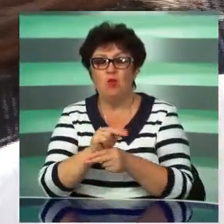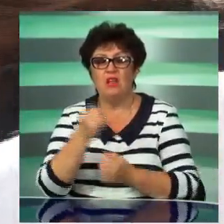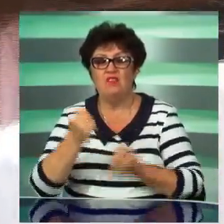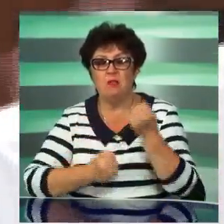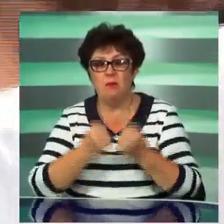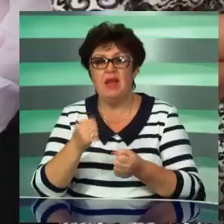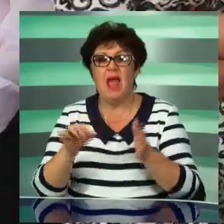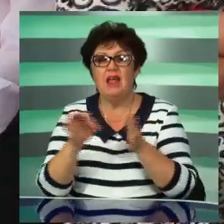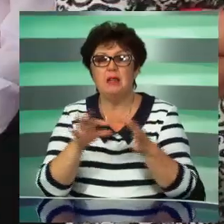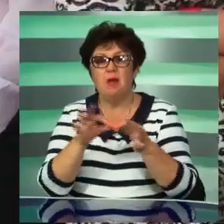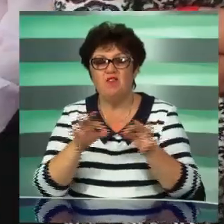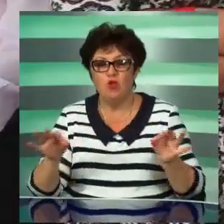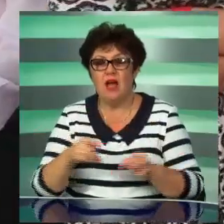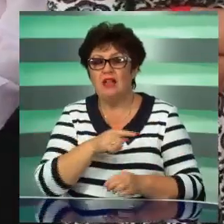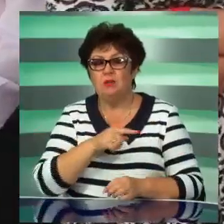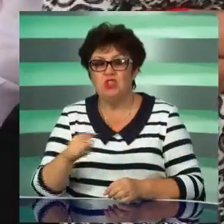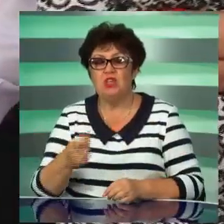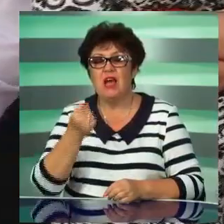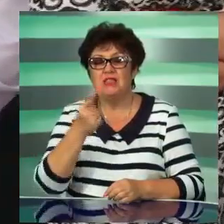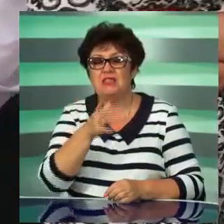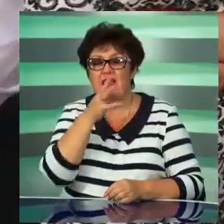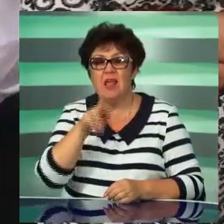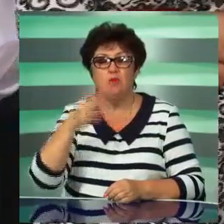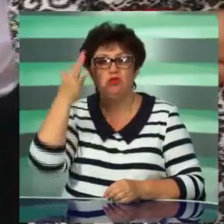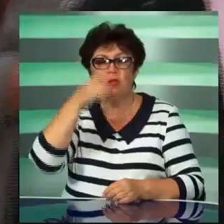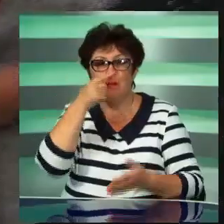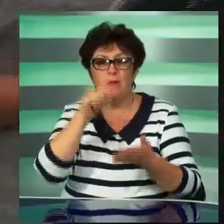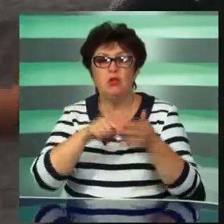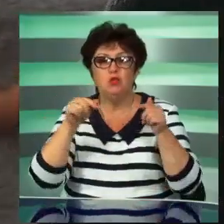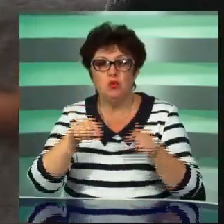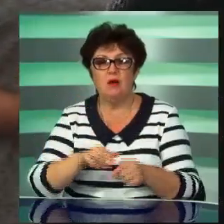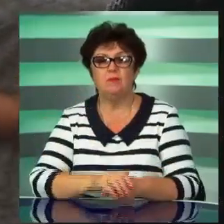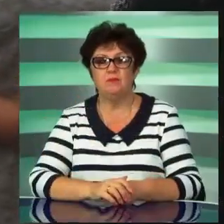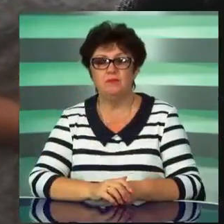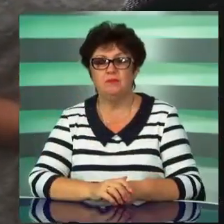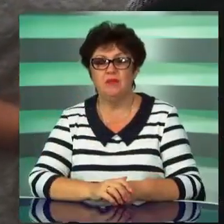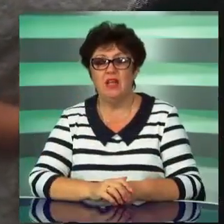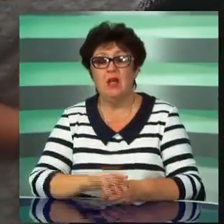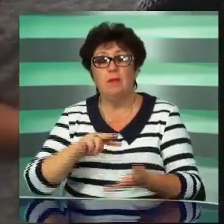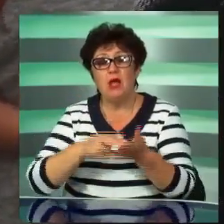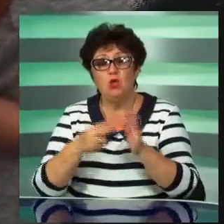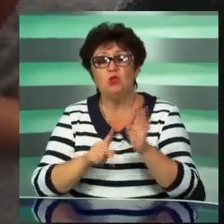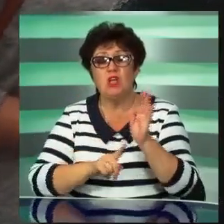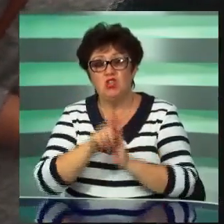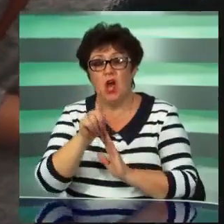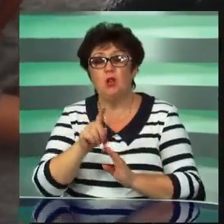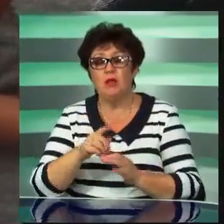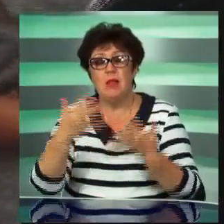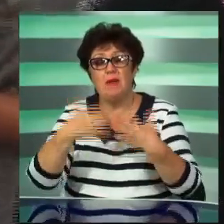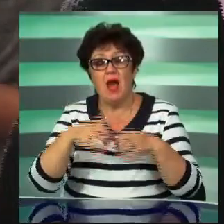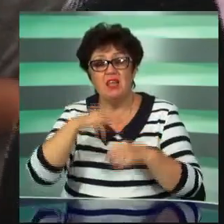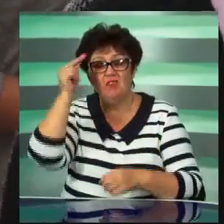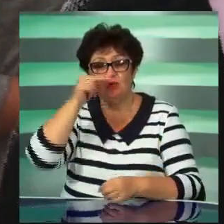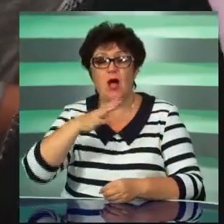автомобиль, электропроводка. На протяжении 11 лет я мечтал попасть сюда. Планирую сначала отучиться на механика,